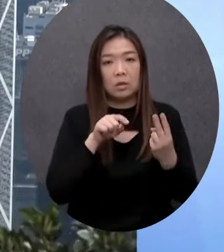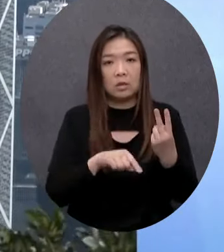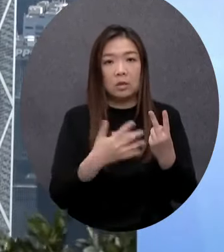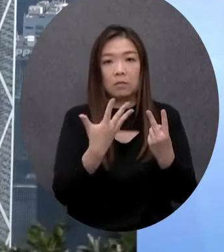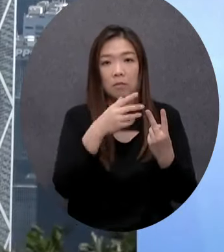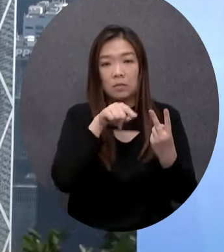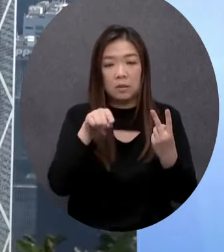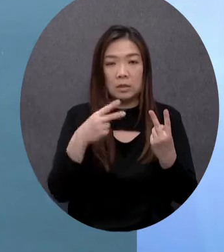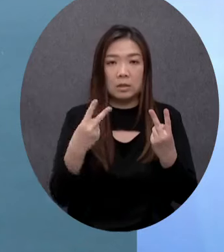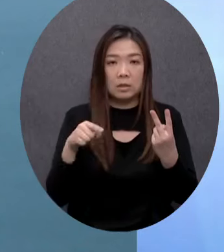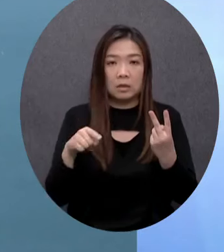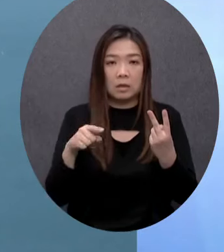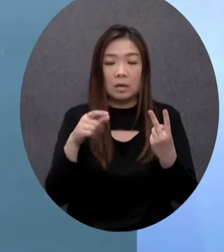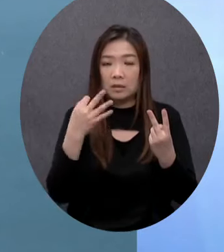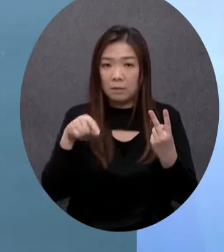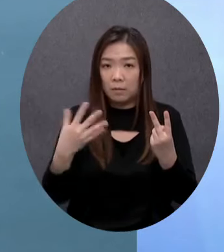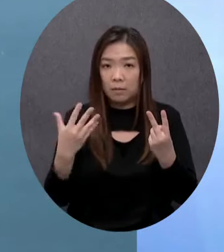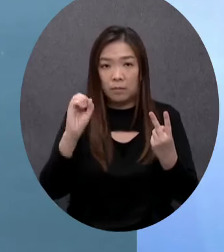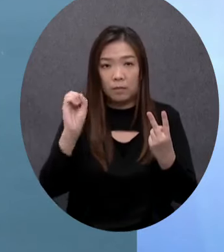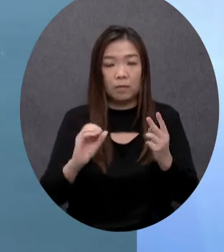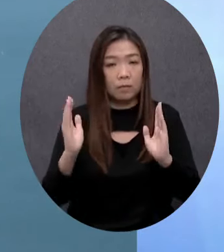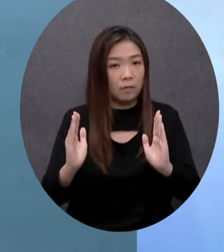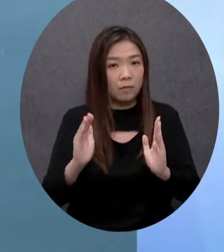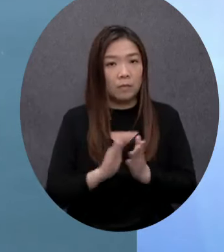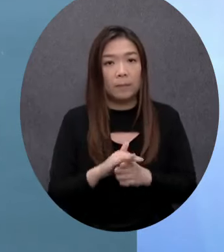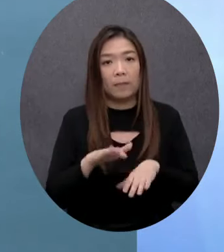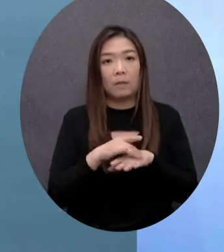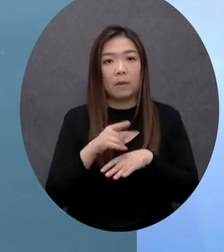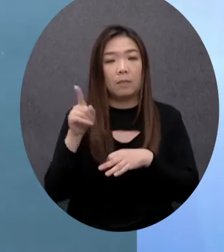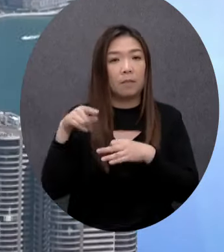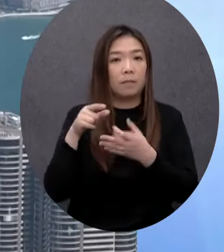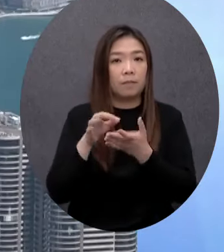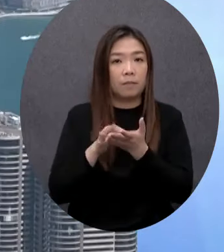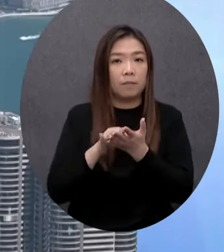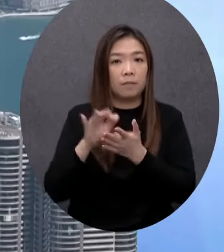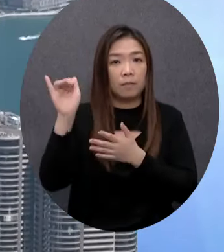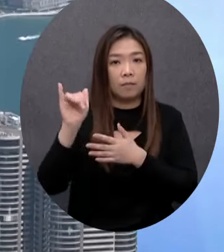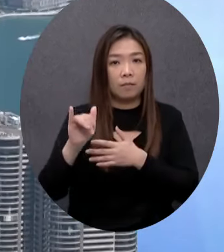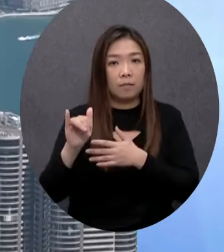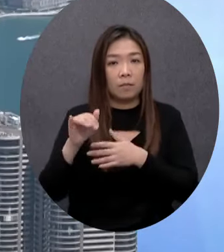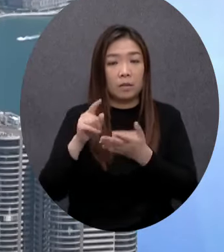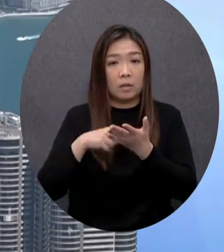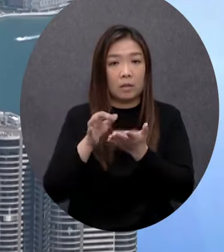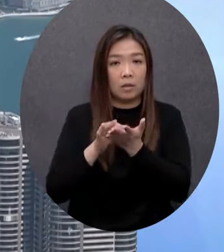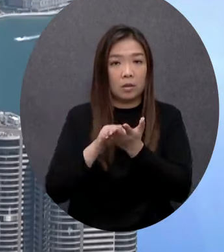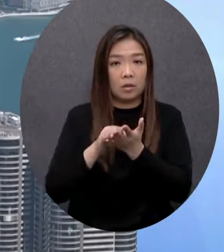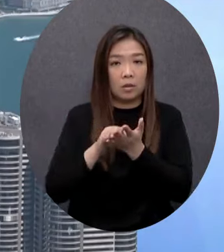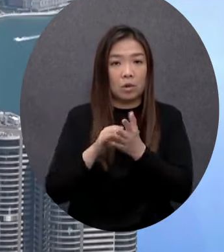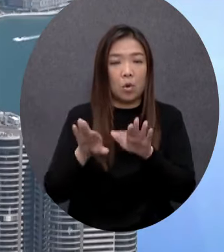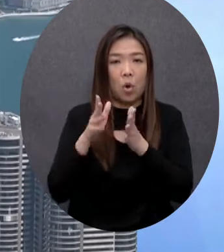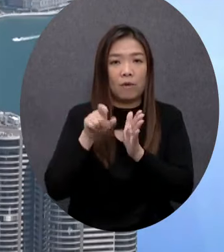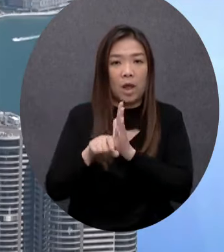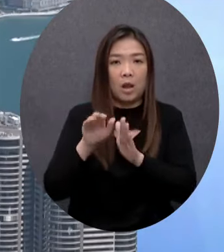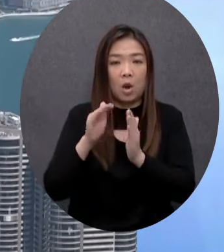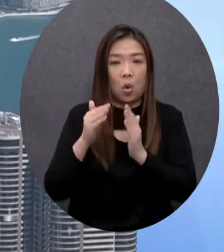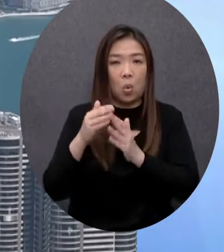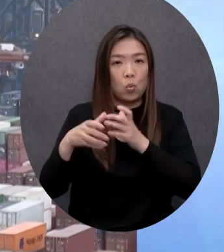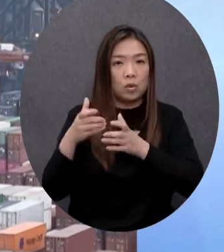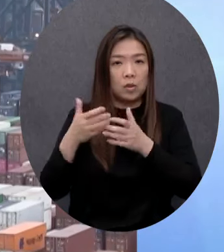至3.5%之內。啱啱到格魯吉亞出席完亞洲開發銀行會議的財政司司長陳茂波